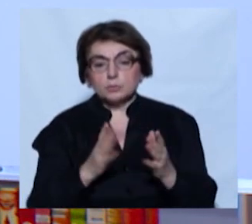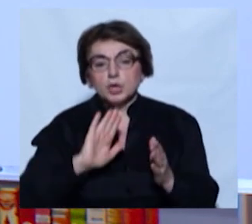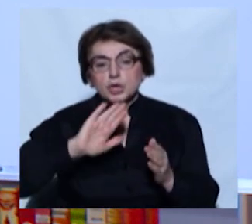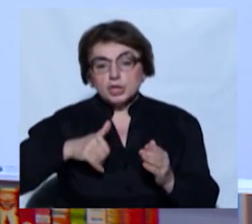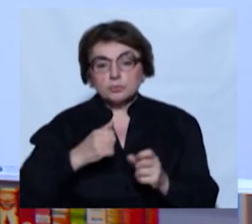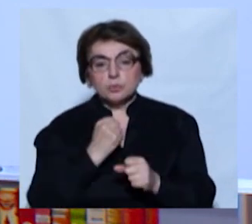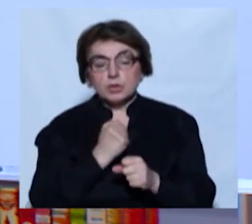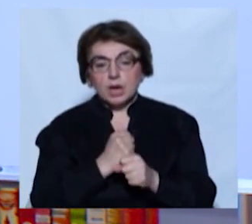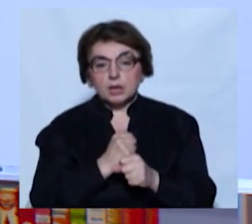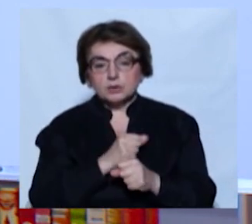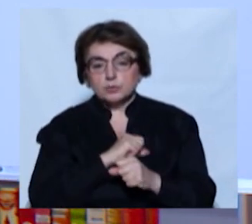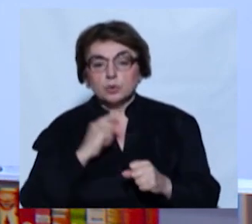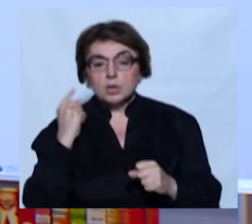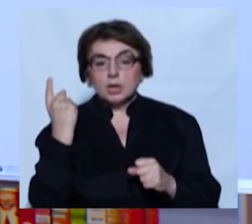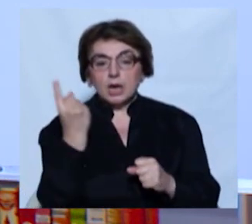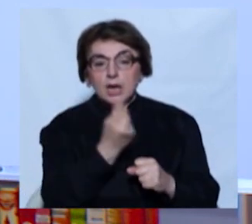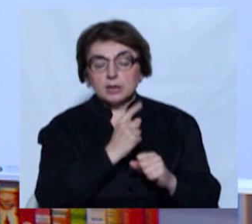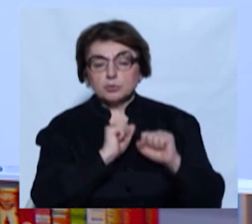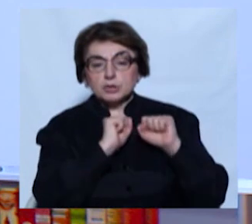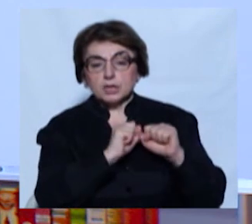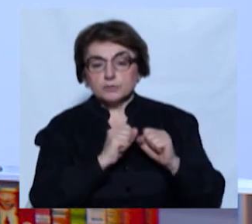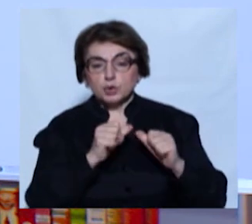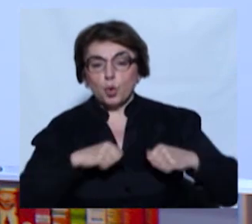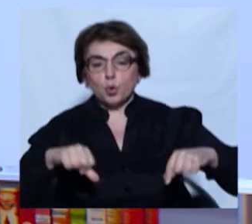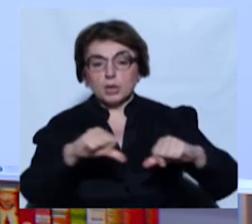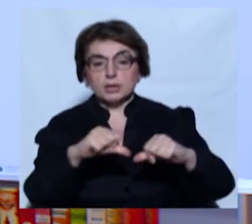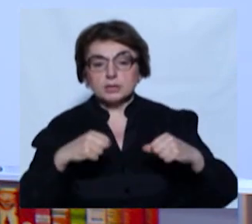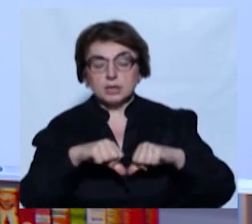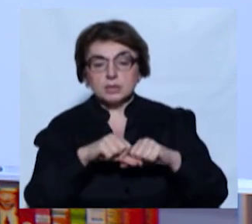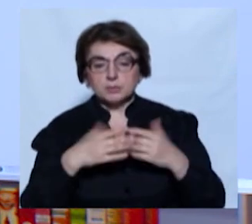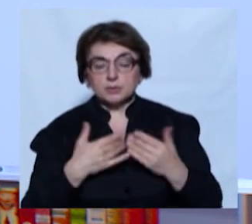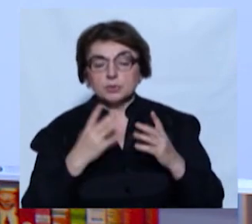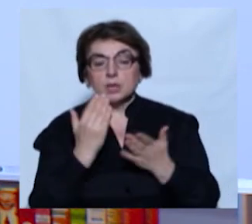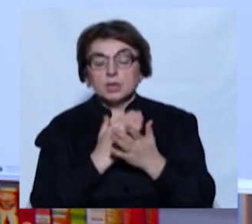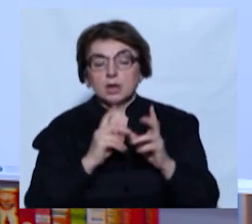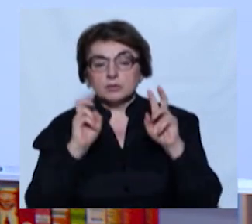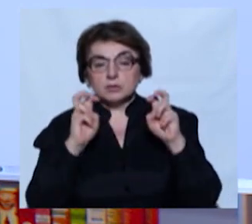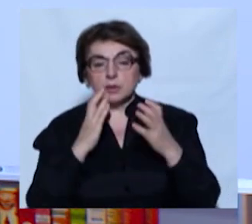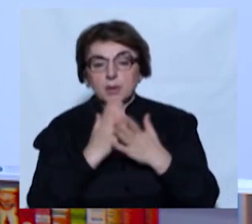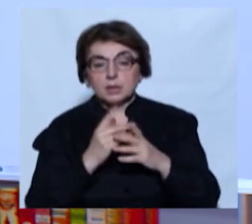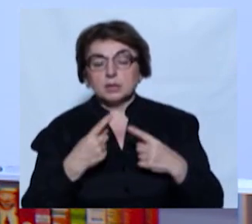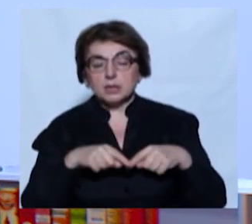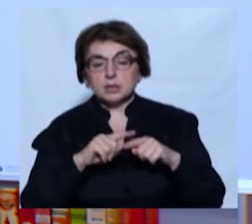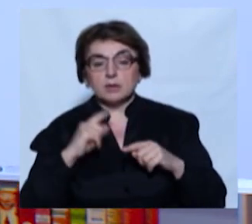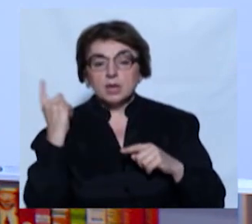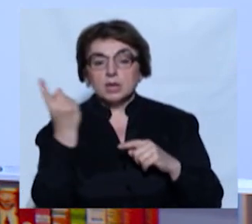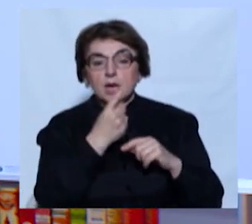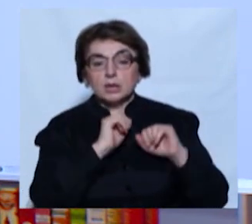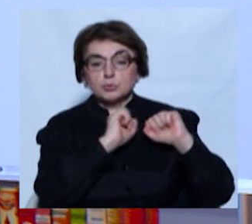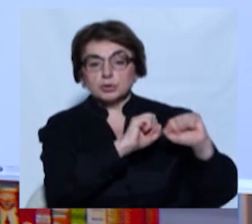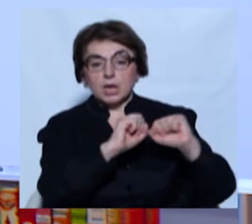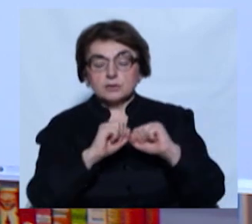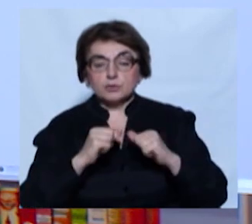შემდგომში ახორციელებს გარემოს დაცვითი ორგანიზაციები. სწორედ ჩვენი დღევანდელი გაკვეთილის თემა გახლავთ გარემოს დაცვითი